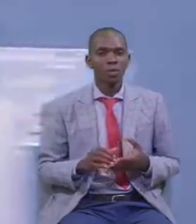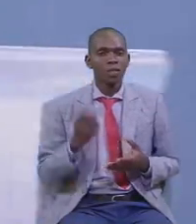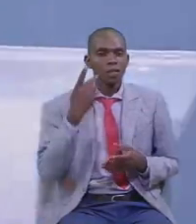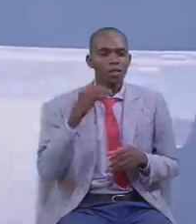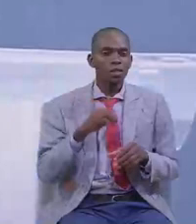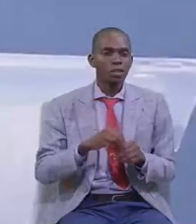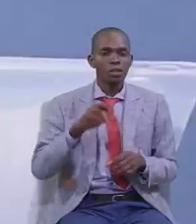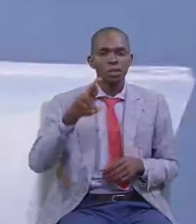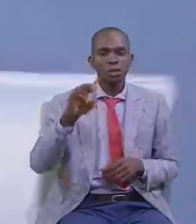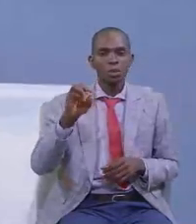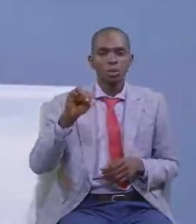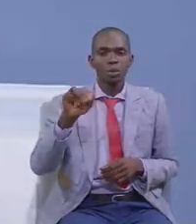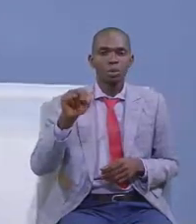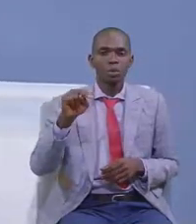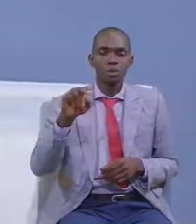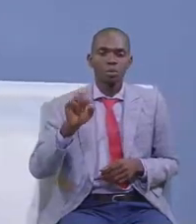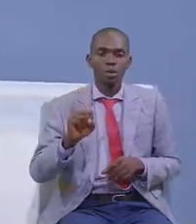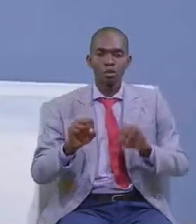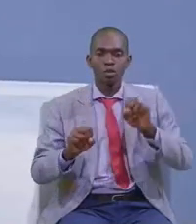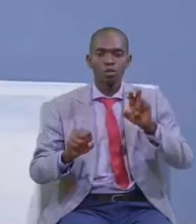Romains 12, 8.